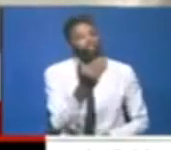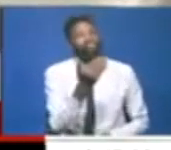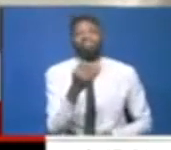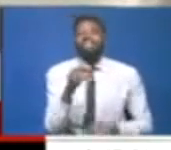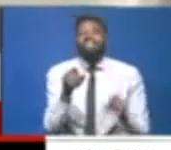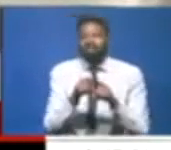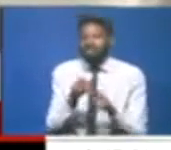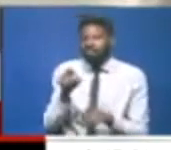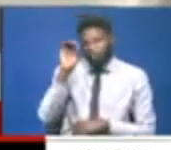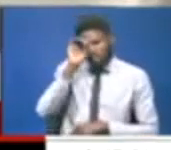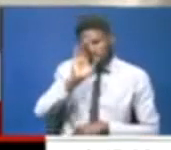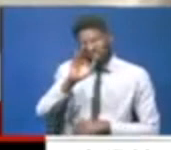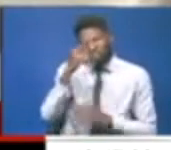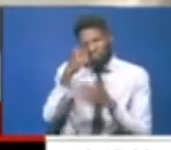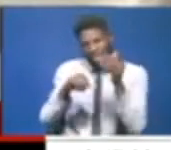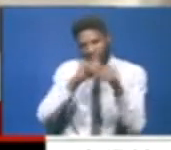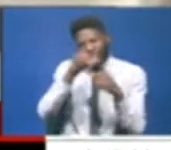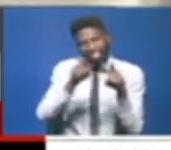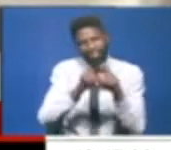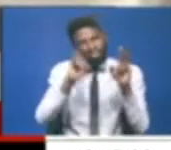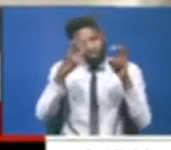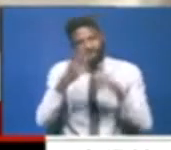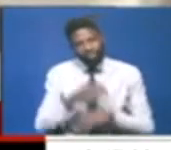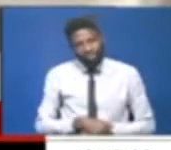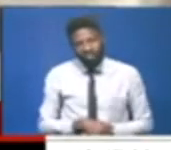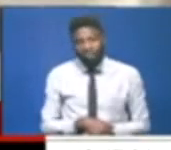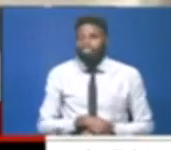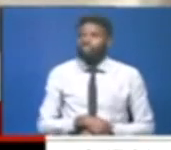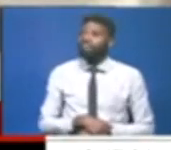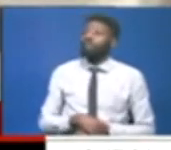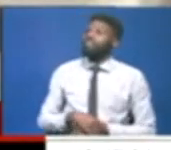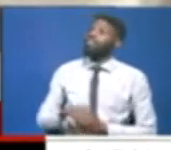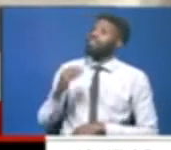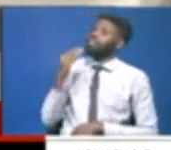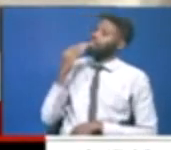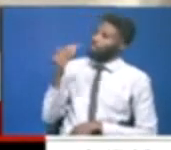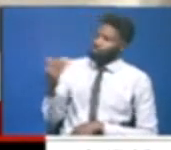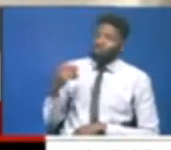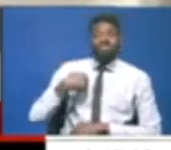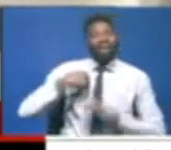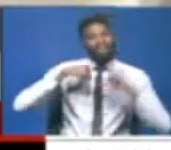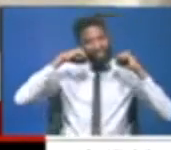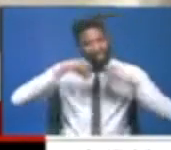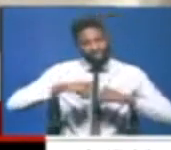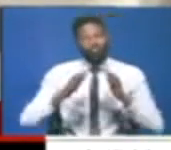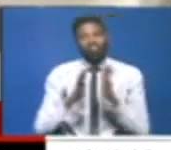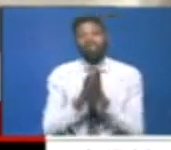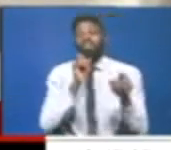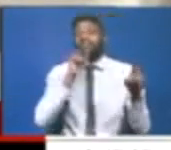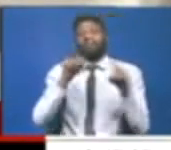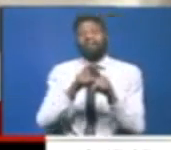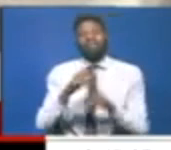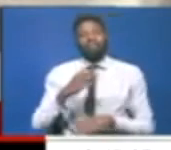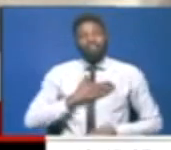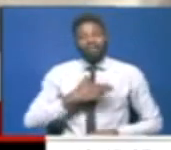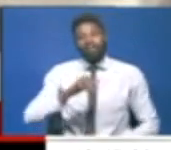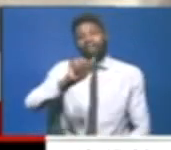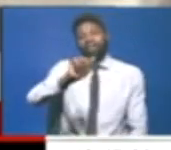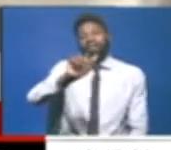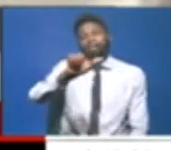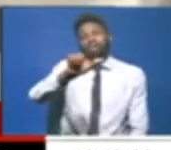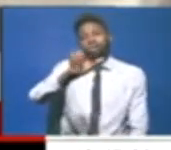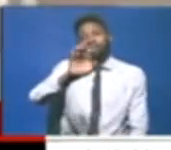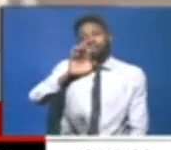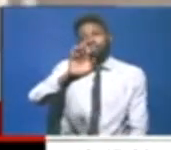hili? Lishenga. Asante. Mimi nakubaliana na ndugu yangu Alenga. Ni vile tumekuwa tukisema sisi